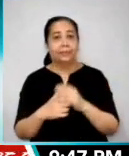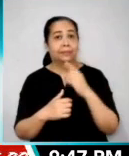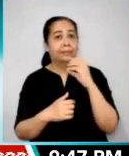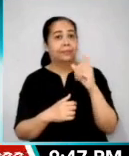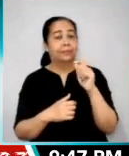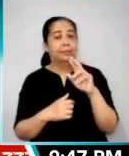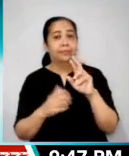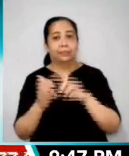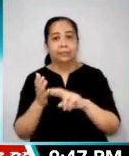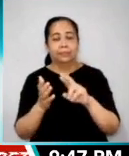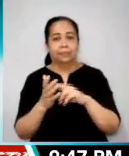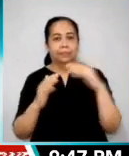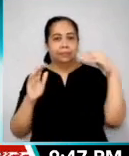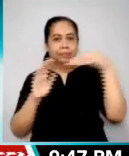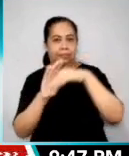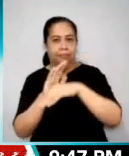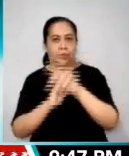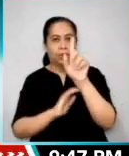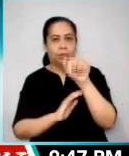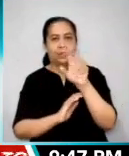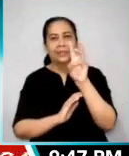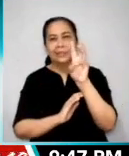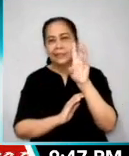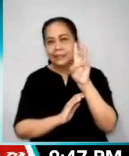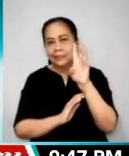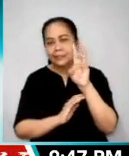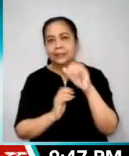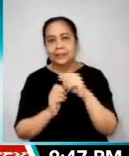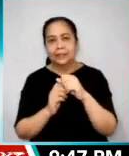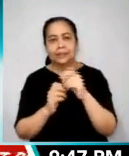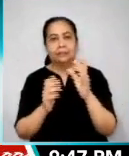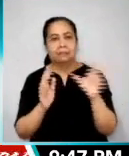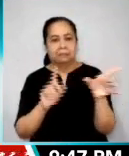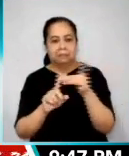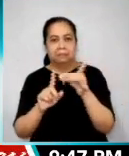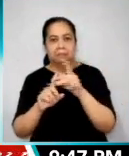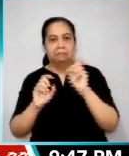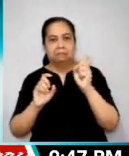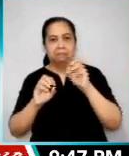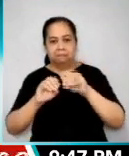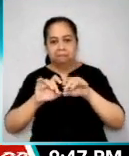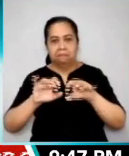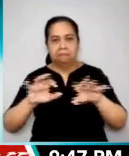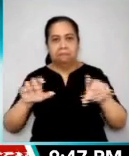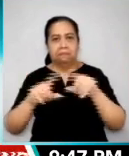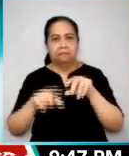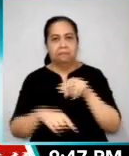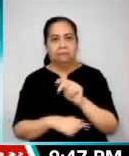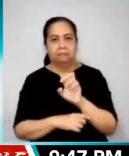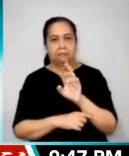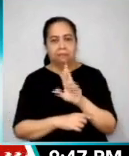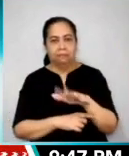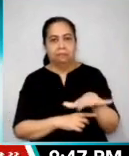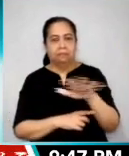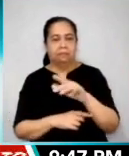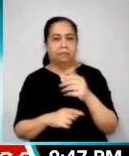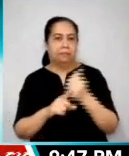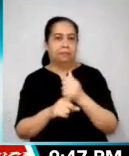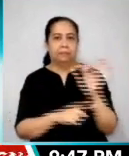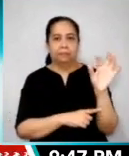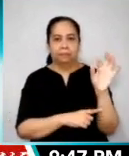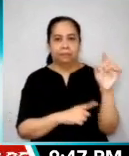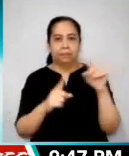bumaba na sa 1.16 ang reproduction number o bilis ng hawaan sa NCR mula April 19 hanggang